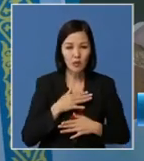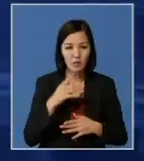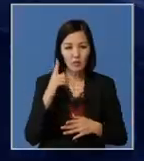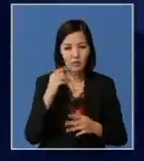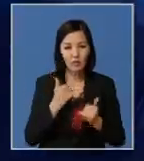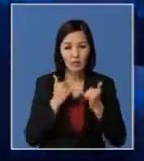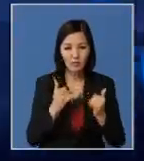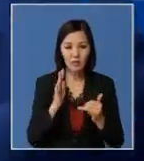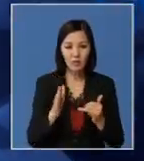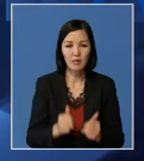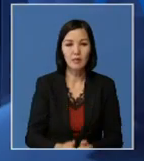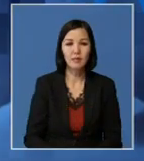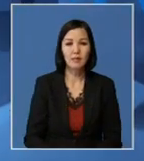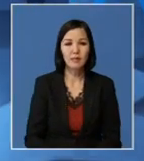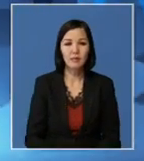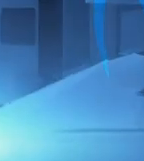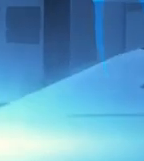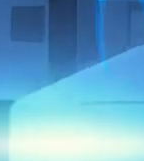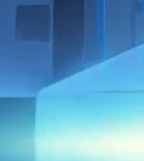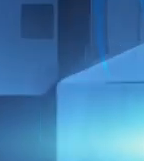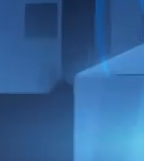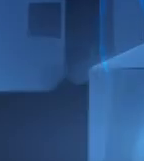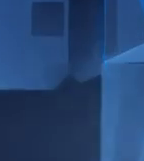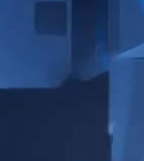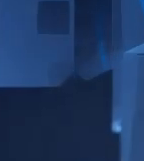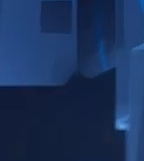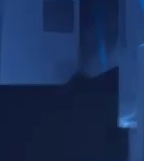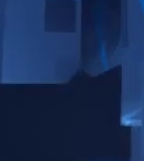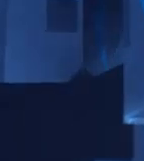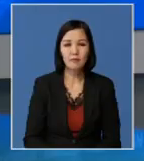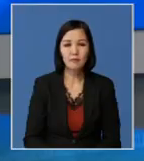память. Дамир Анитов, Асет Дюсембек, телеканал ЖТСУ.